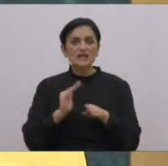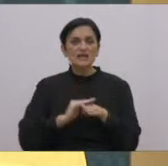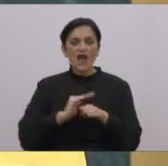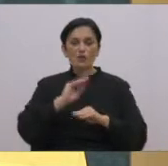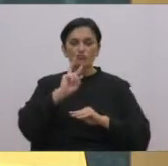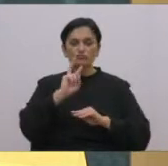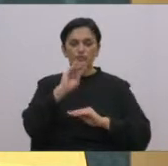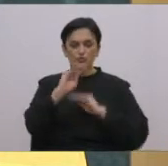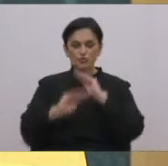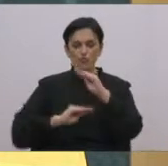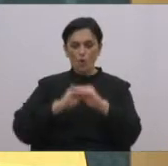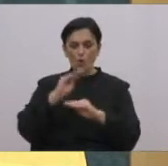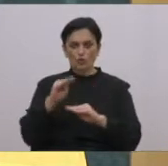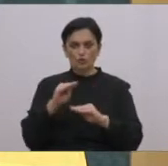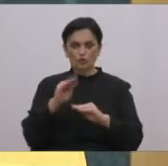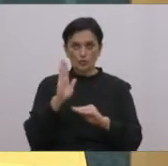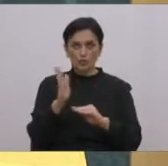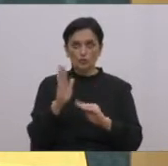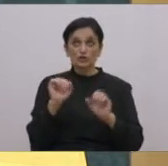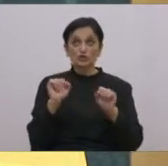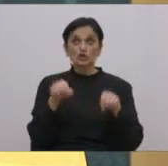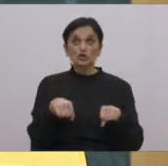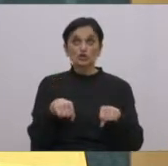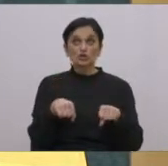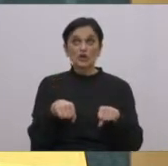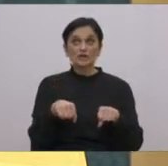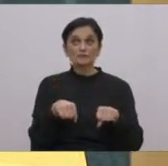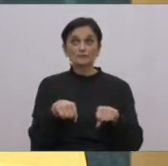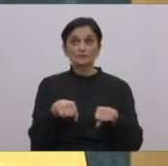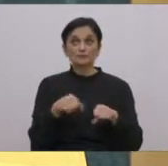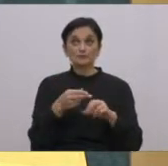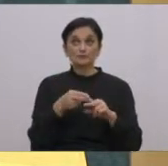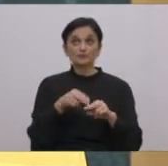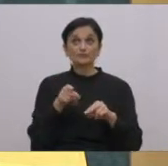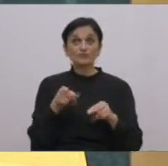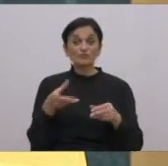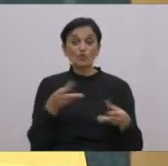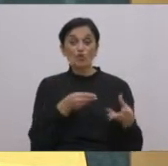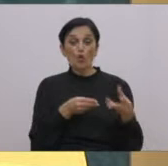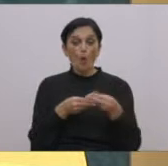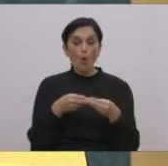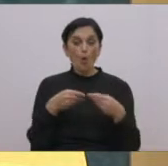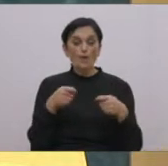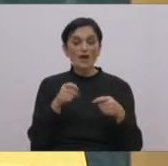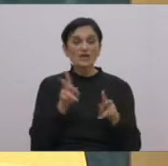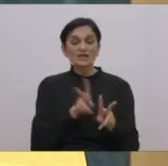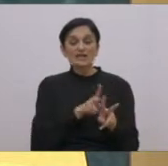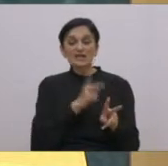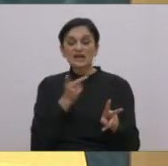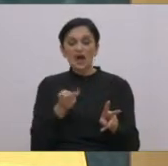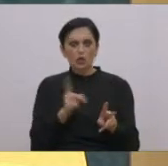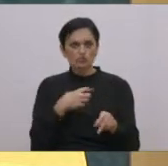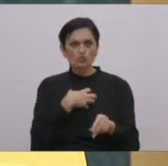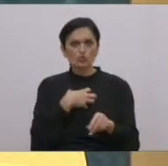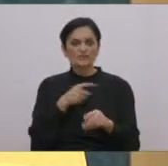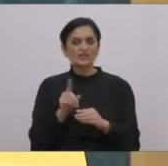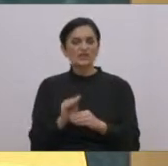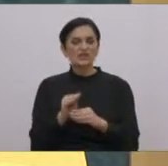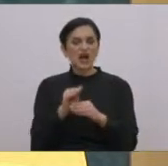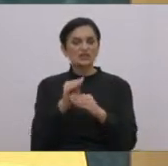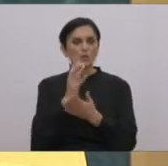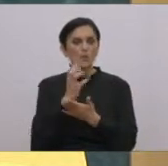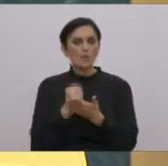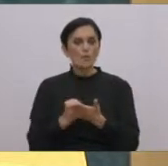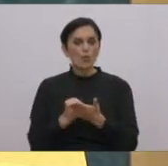უკვე იქნება შესაძლებელი, რომ ამ კომერციამ არამხოლოდ გადაინაცვლოს, არამედ მნიშვნელოვნად გაზარდოს ის